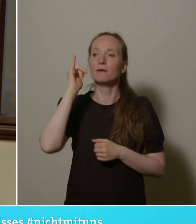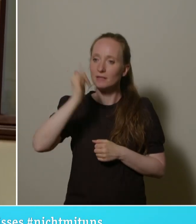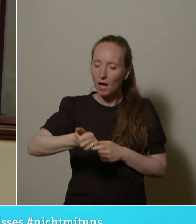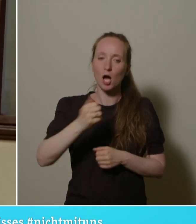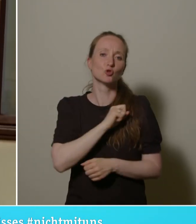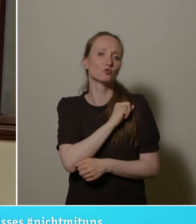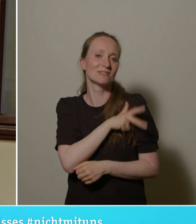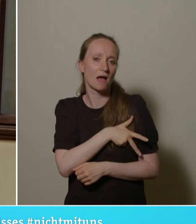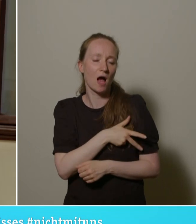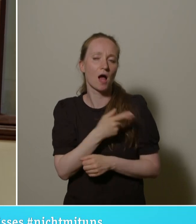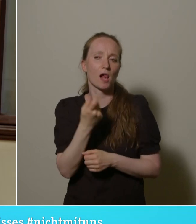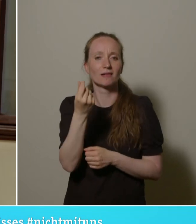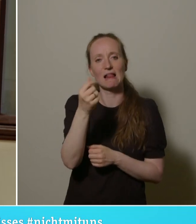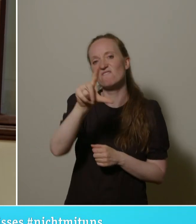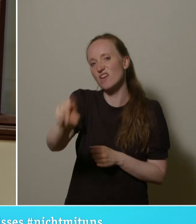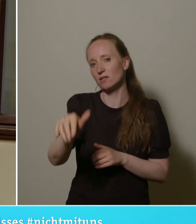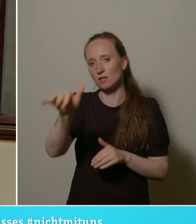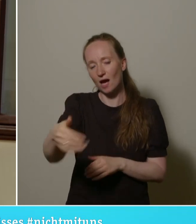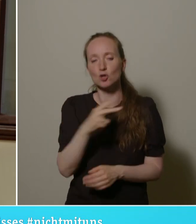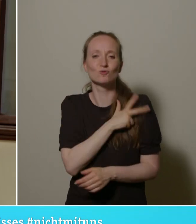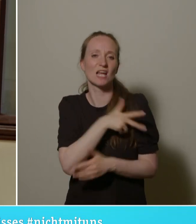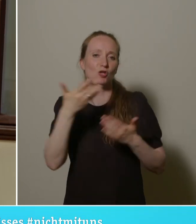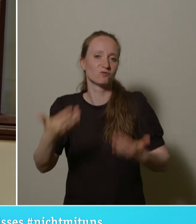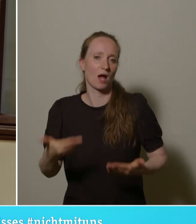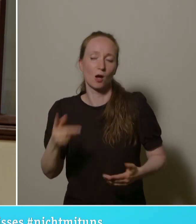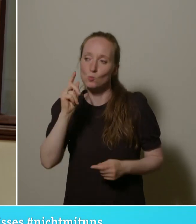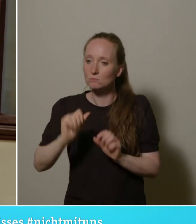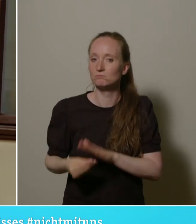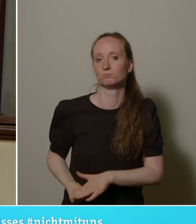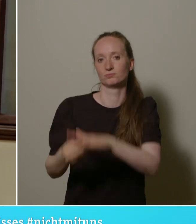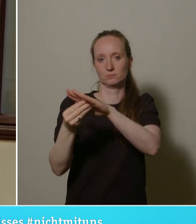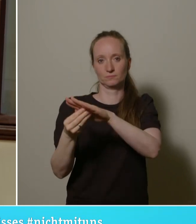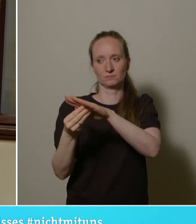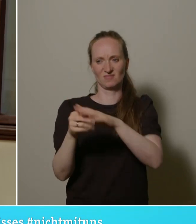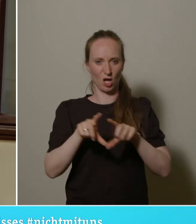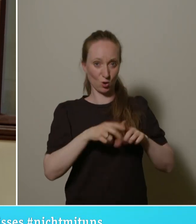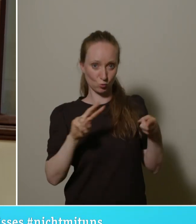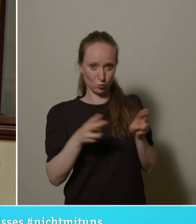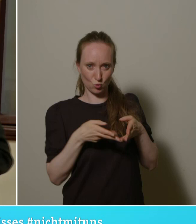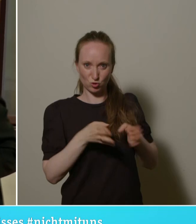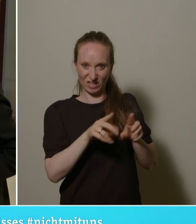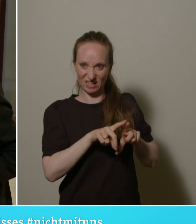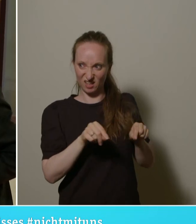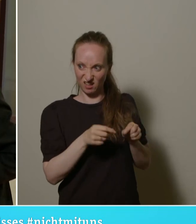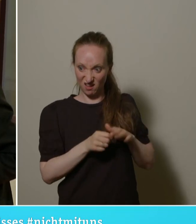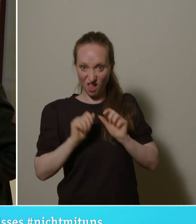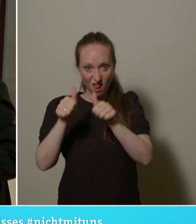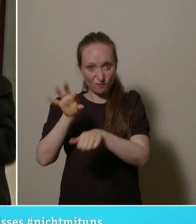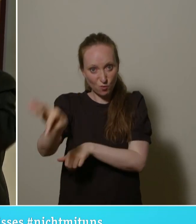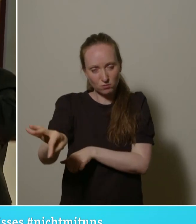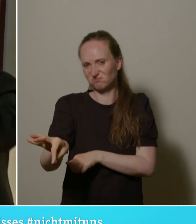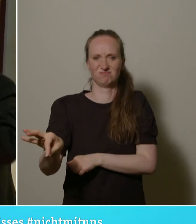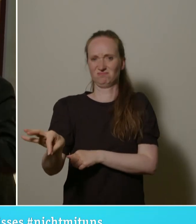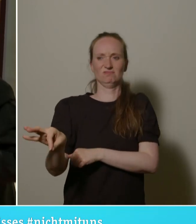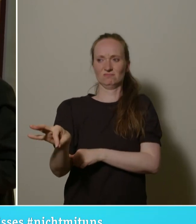schwach, denen müssen wir unter die Arme greifen. Da hilft uns das Kurzstreckenticket nicht. Und ich gebe dir dahingehend recht,